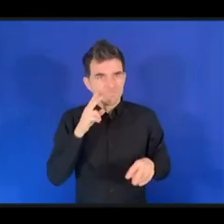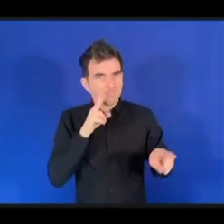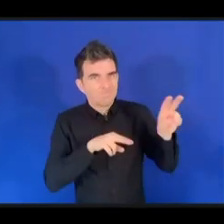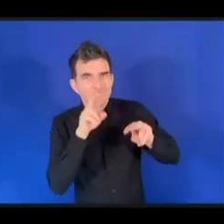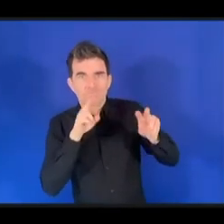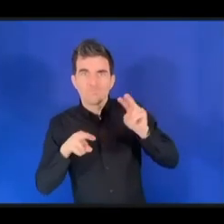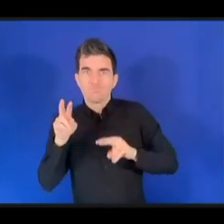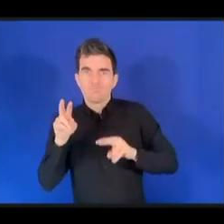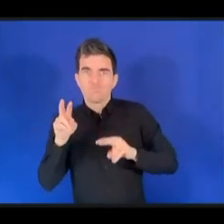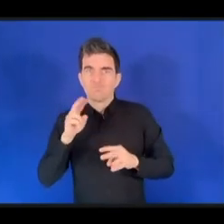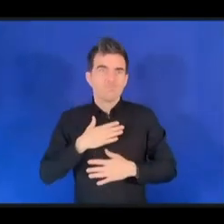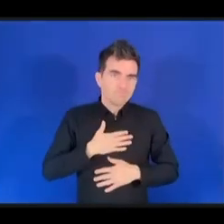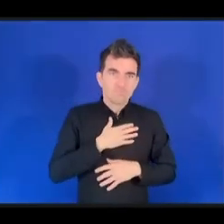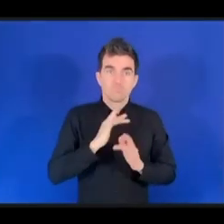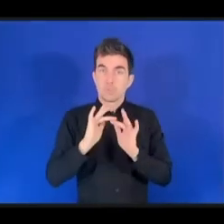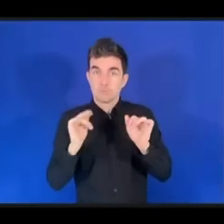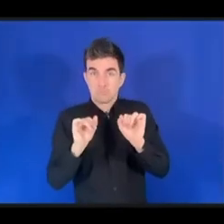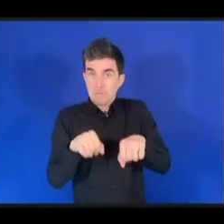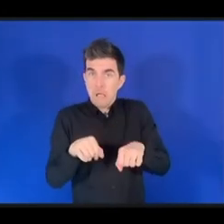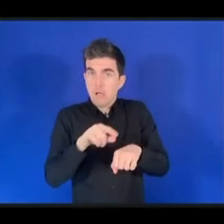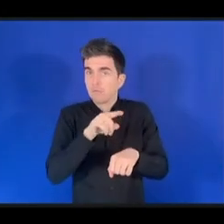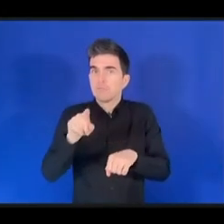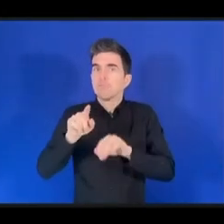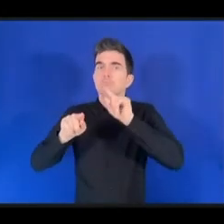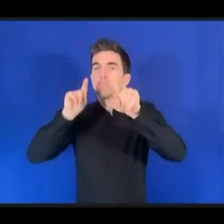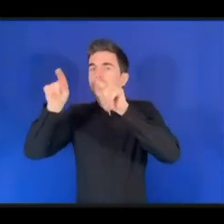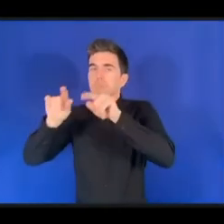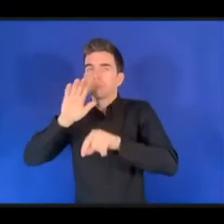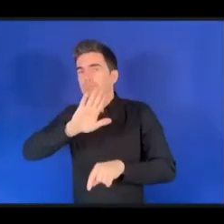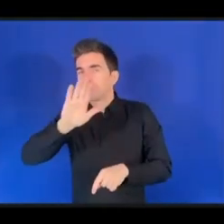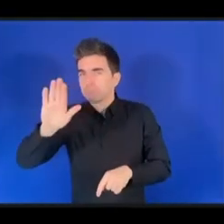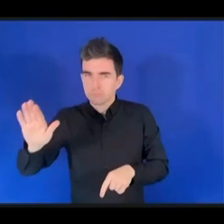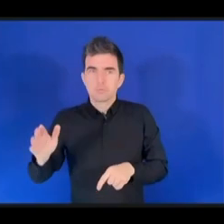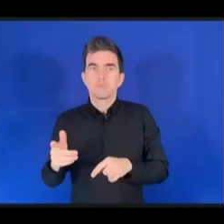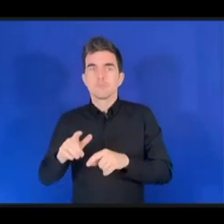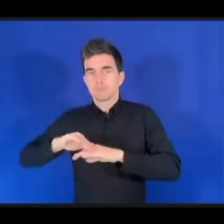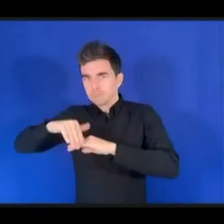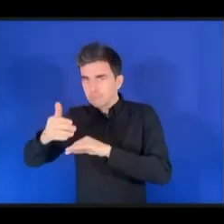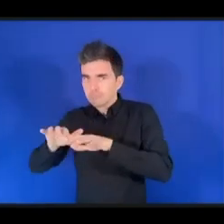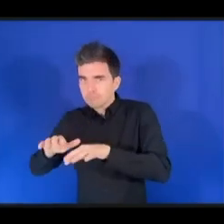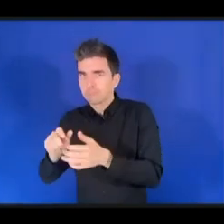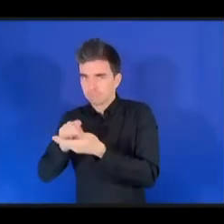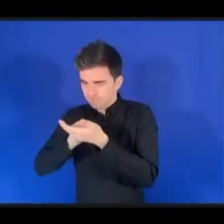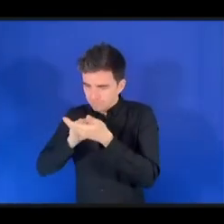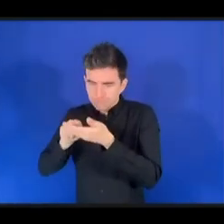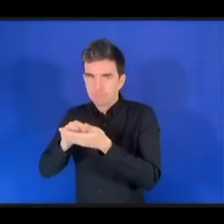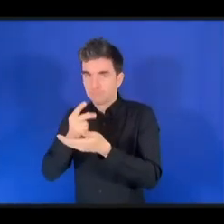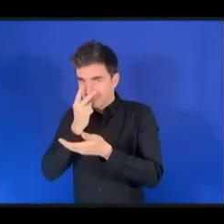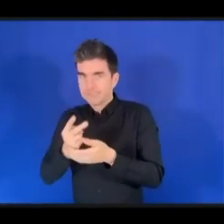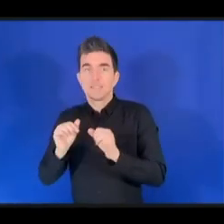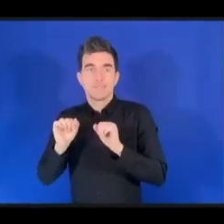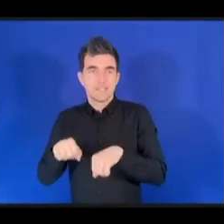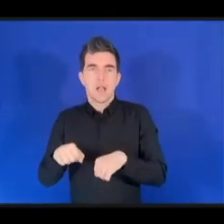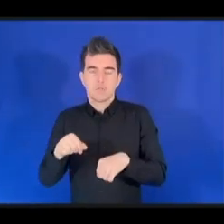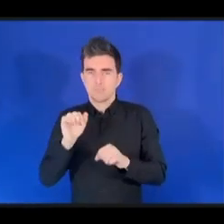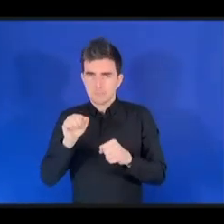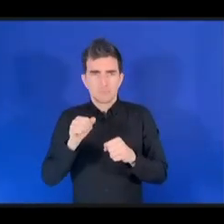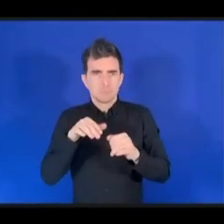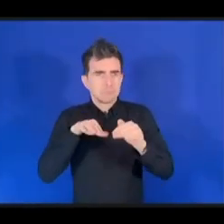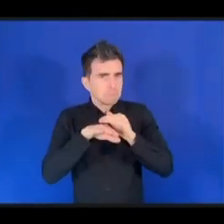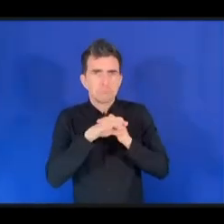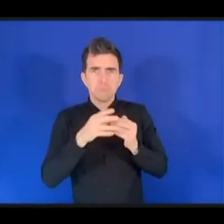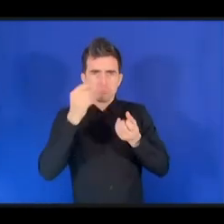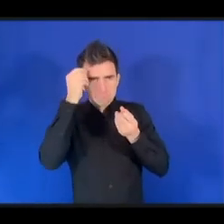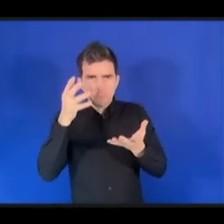京都は京都に5回以上来たという人が約